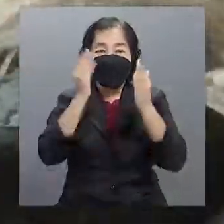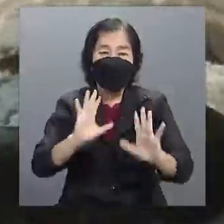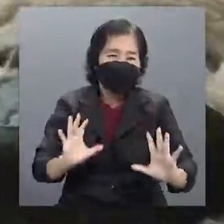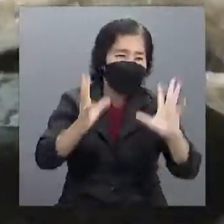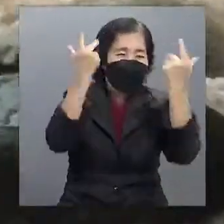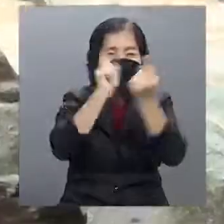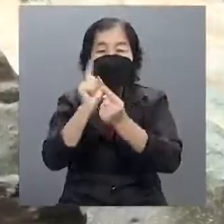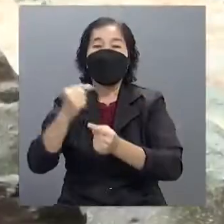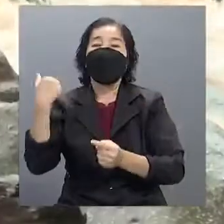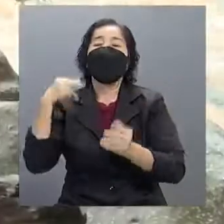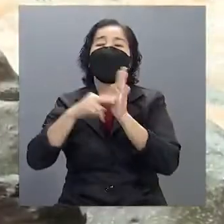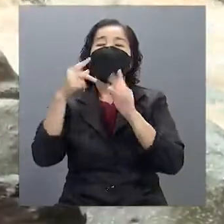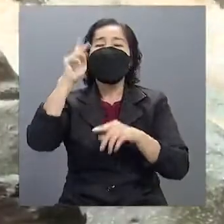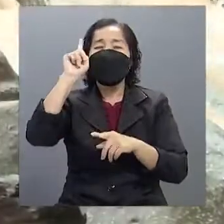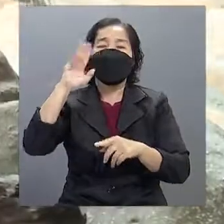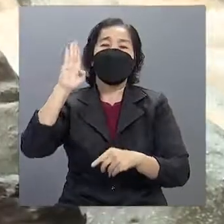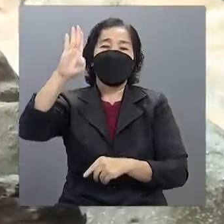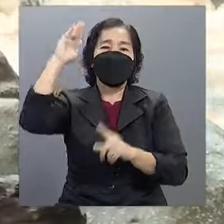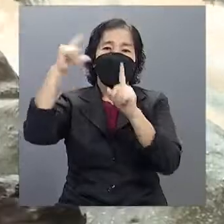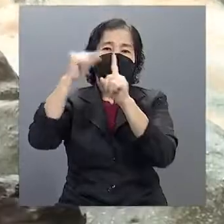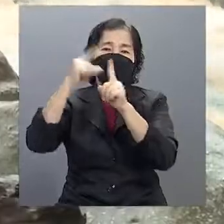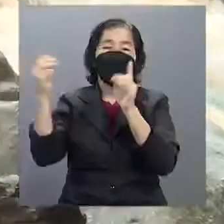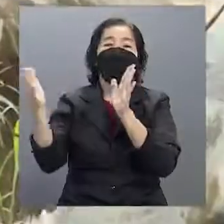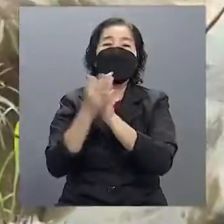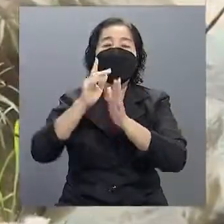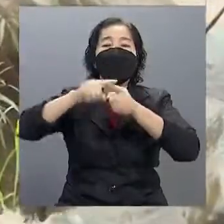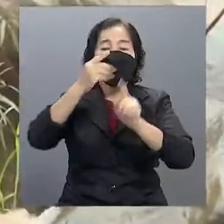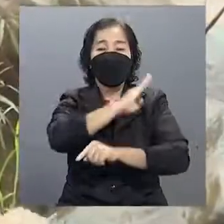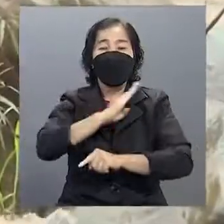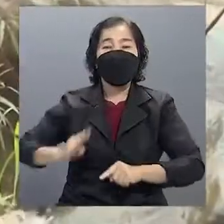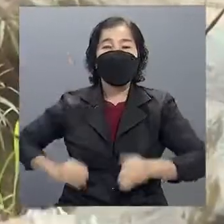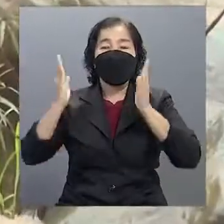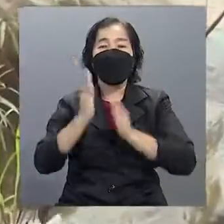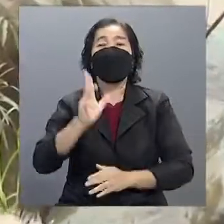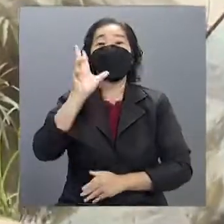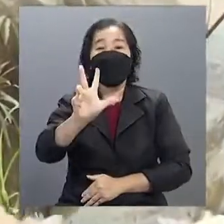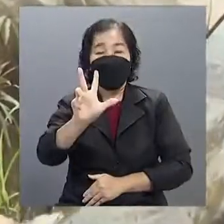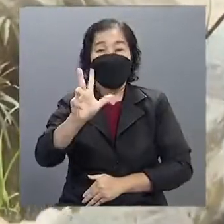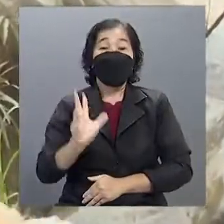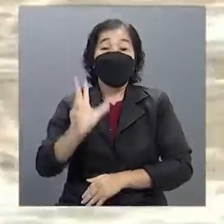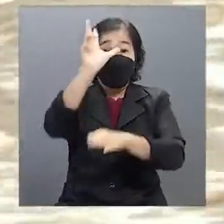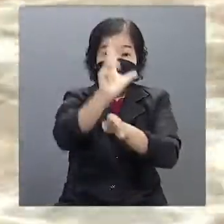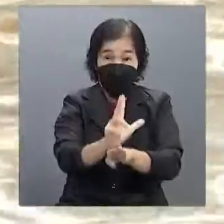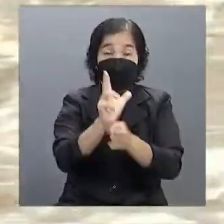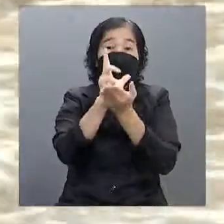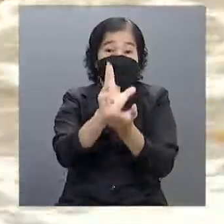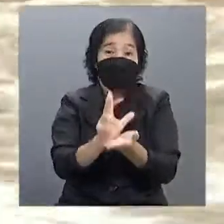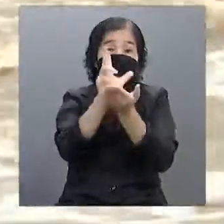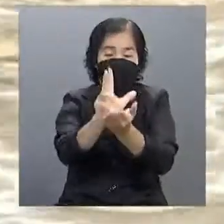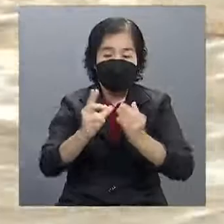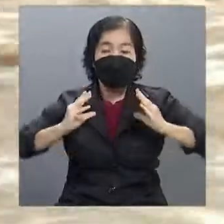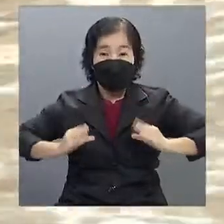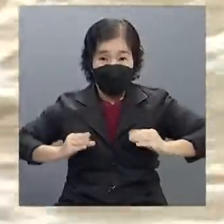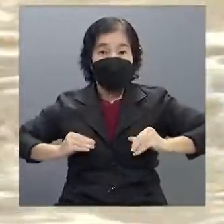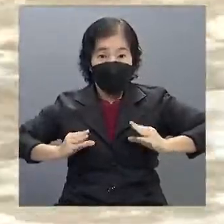ที่ยวนะคะพร้อมๆกับเพื่อนนักท่องเที่ยวชาวเบลเยียมรวม3คนทั้ง3คนลงเรือยางแล้วก็สวมเสื้อชูชีพแต่ว่าระหว่าง